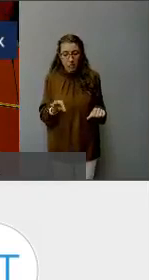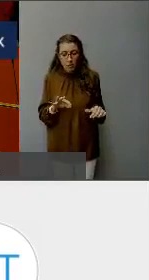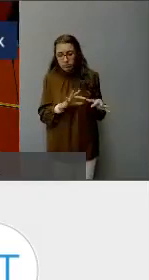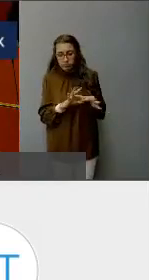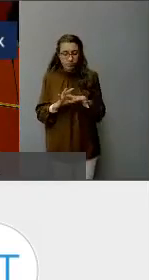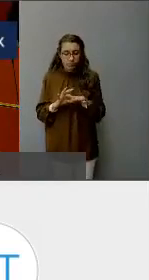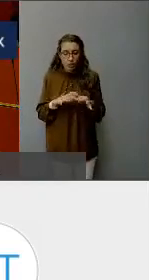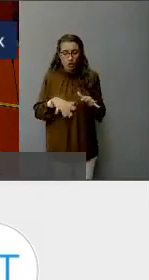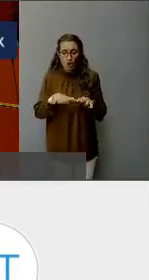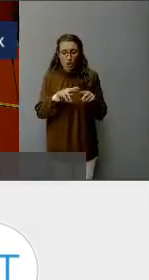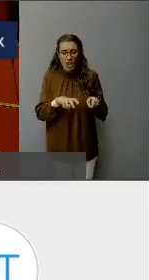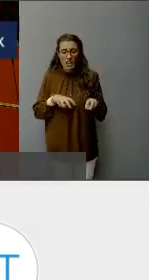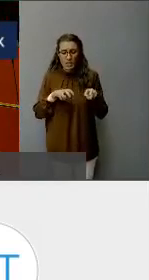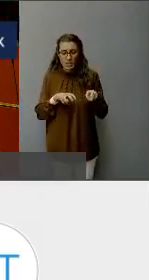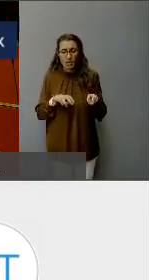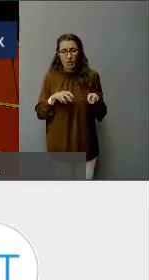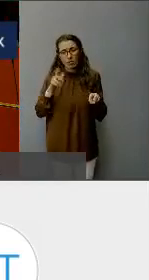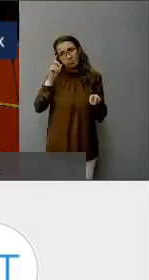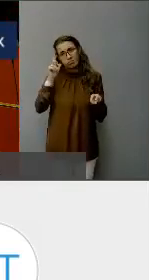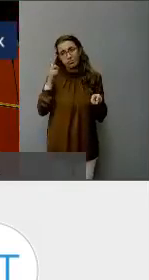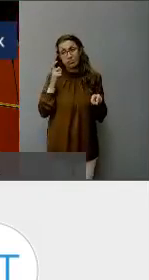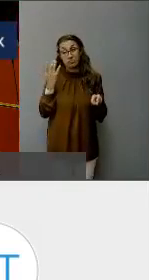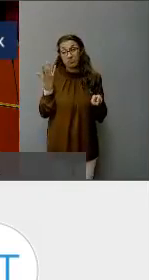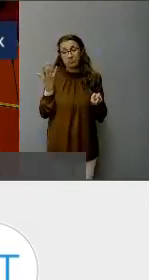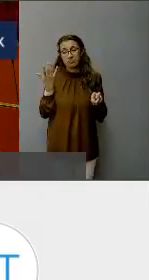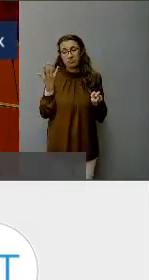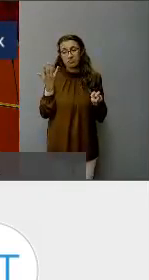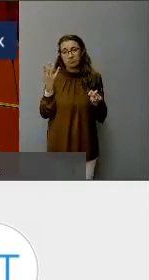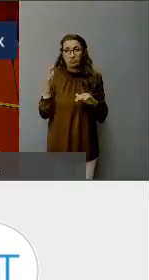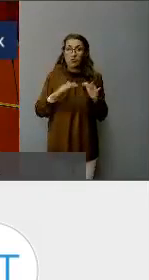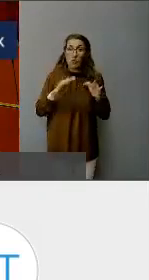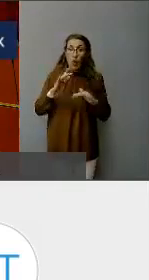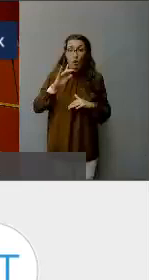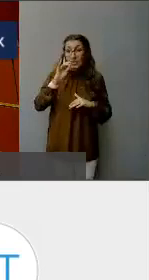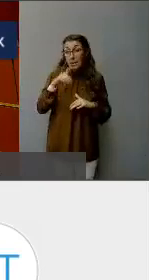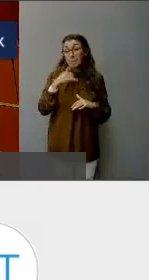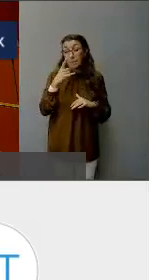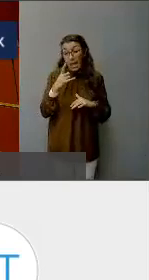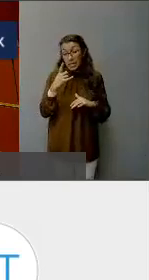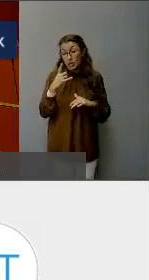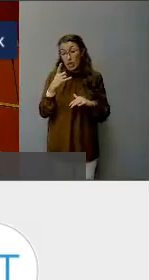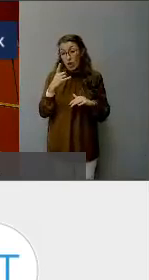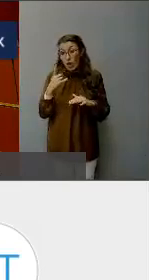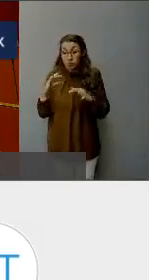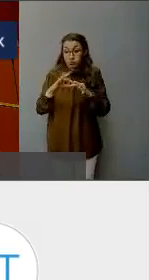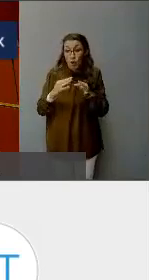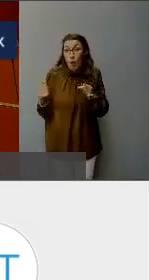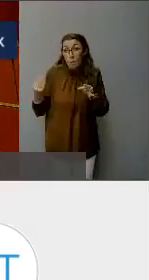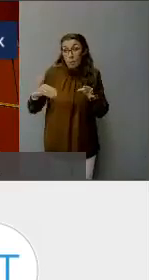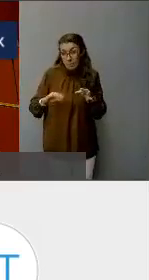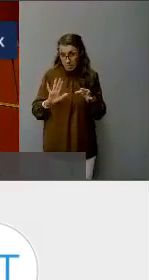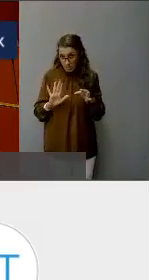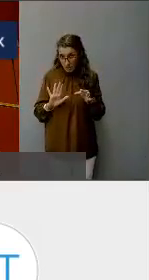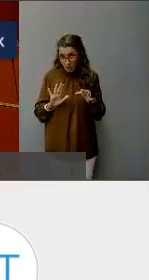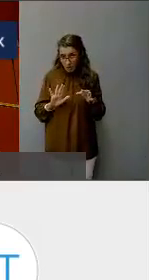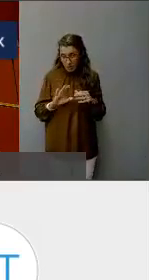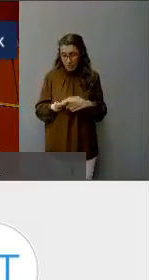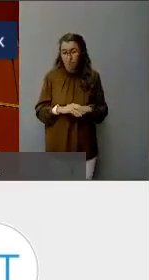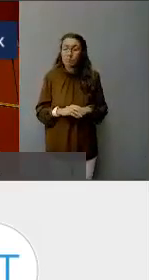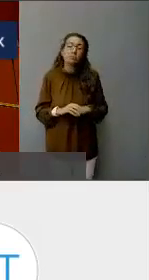questa sarebbe meglio riportarla alla funzione complementare l'emendamento numero